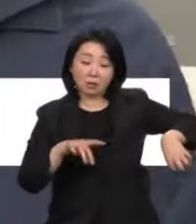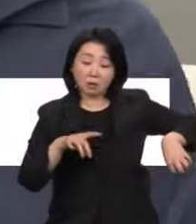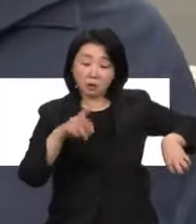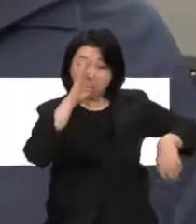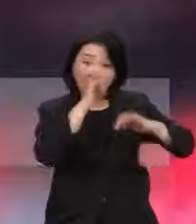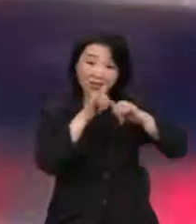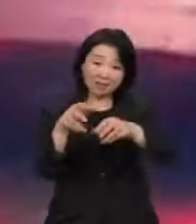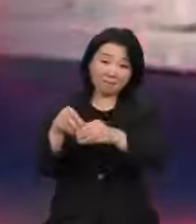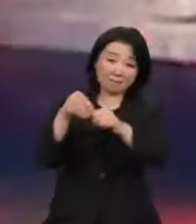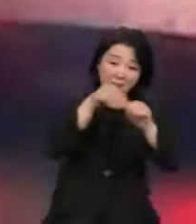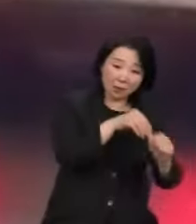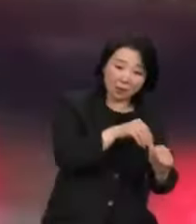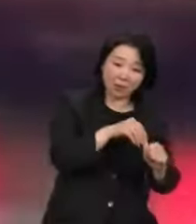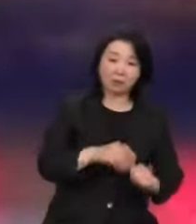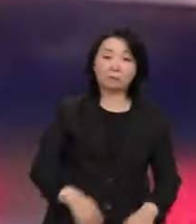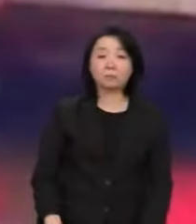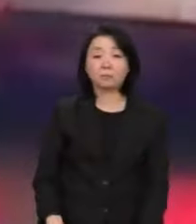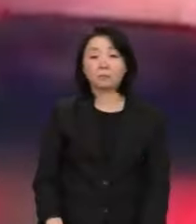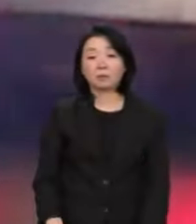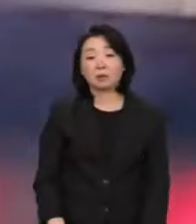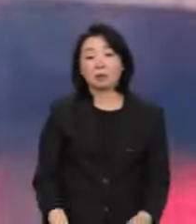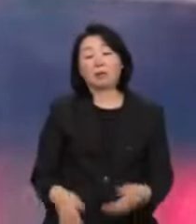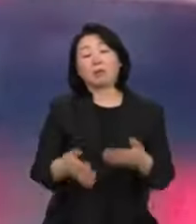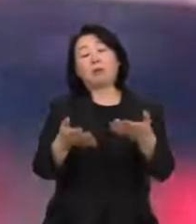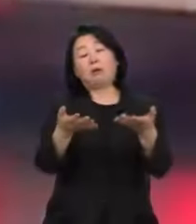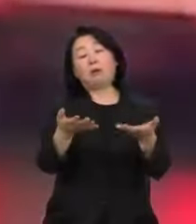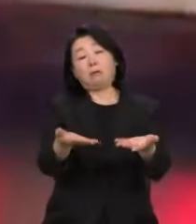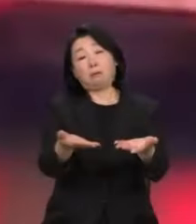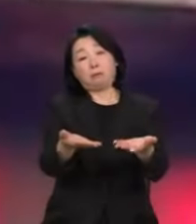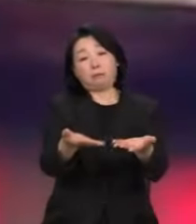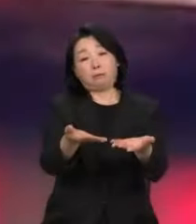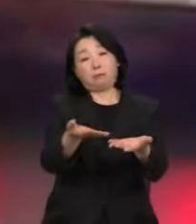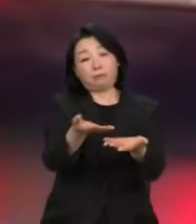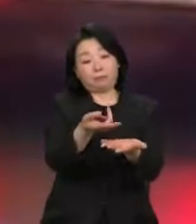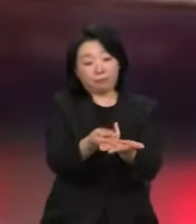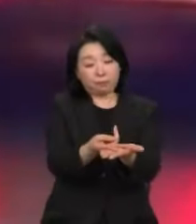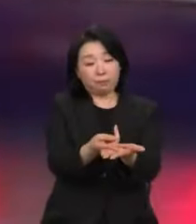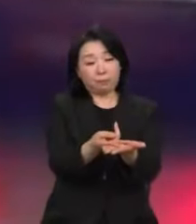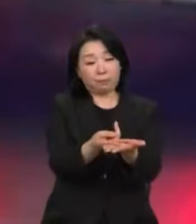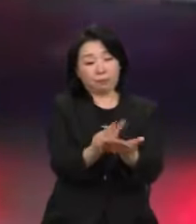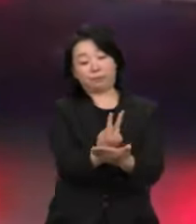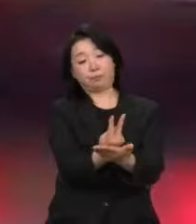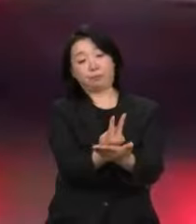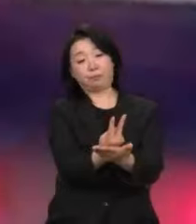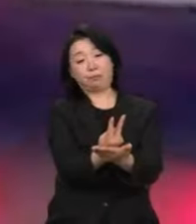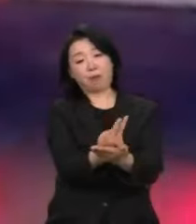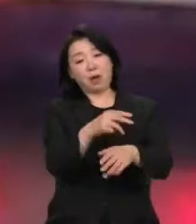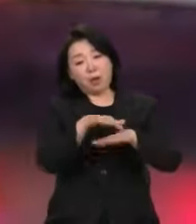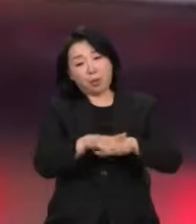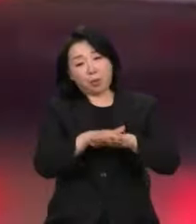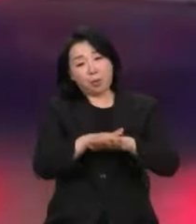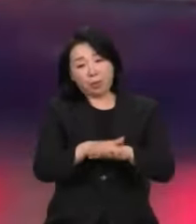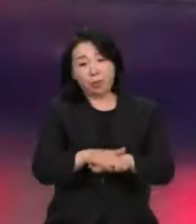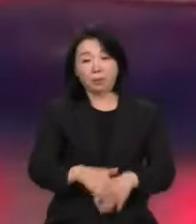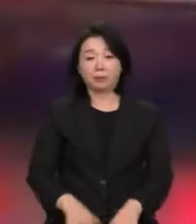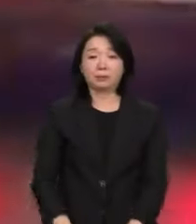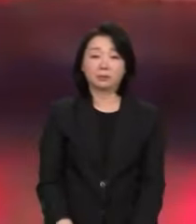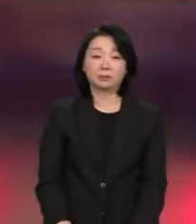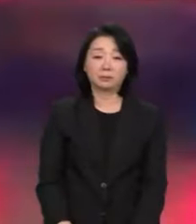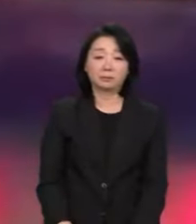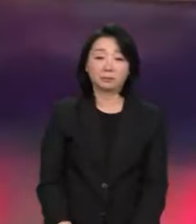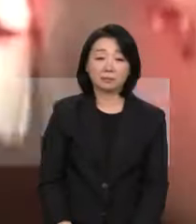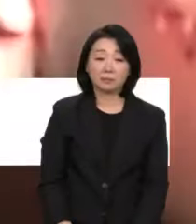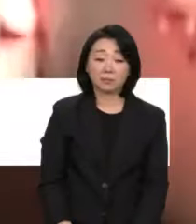꺼내서 축 늘어진 50대 여성 운전자를 꺼내 다리를 높이 들어올리고 응급 처치를 합니다.